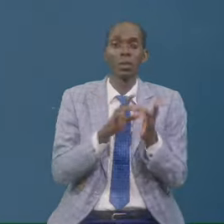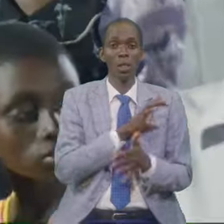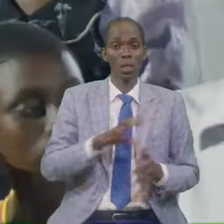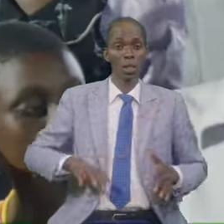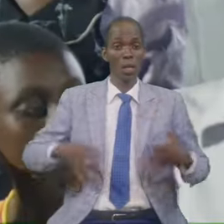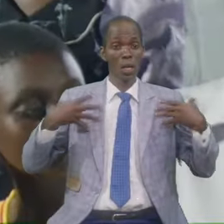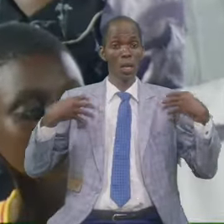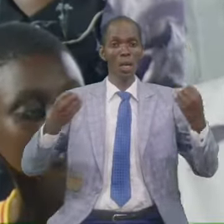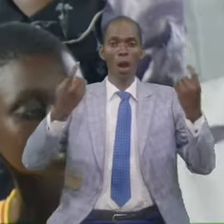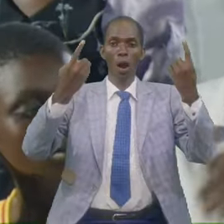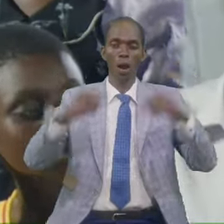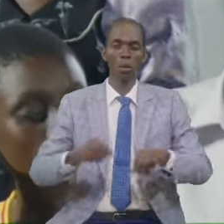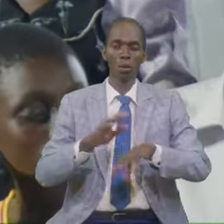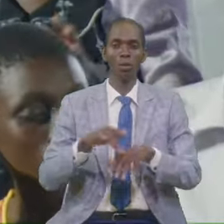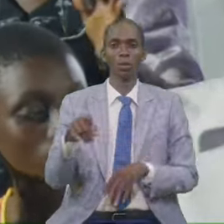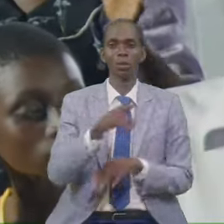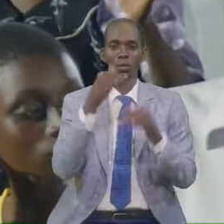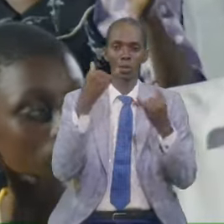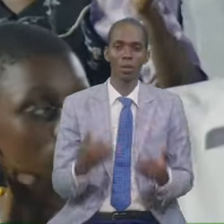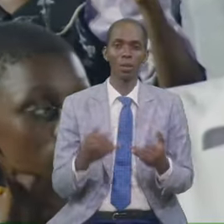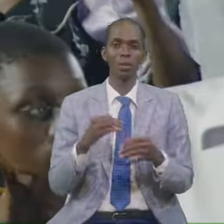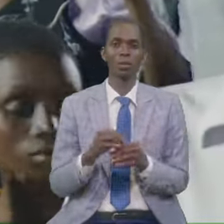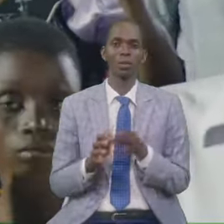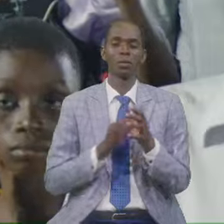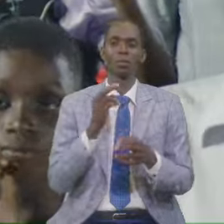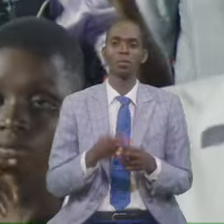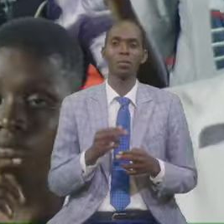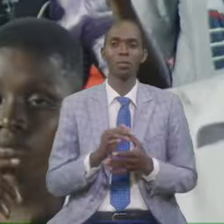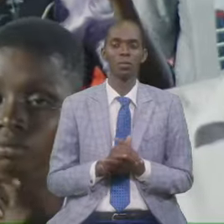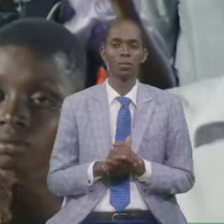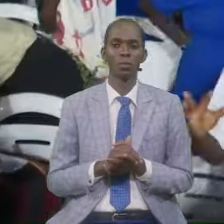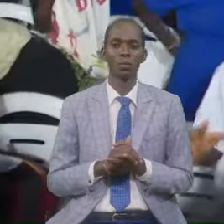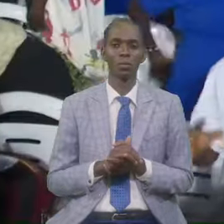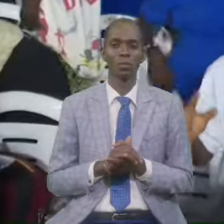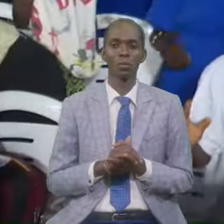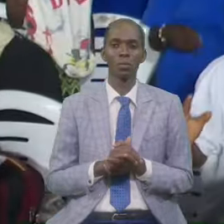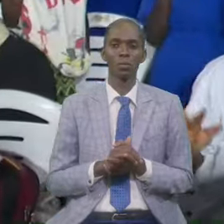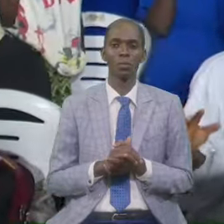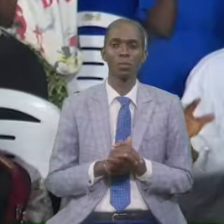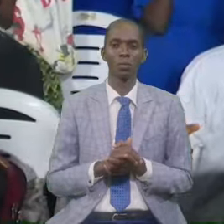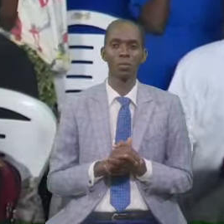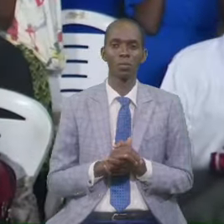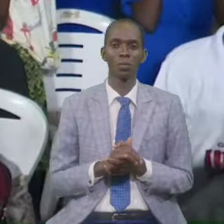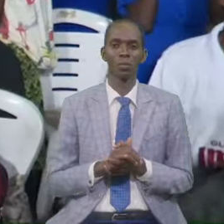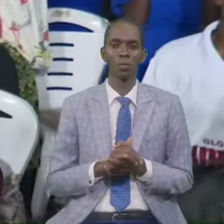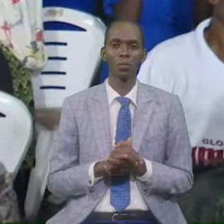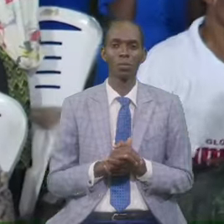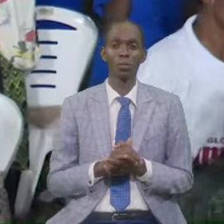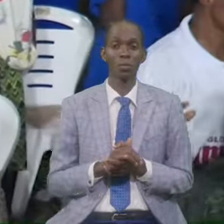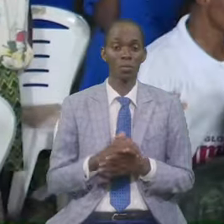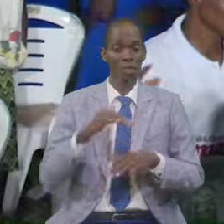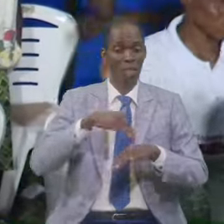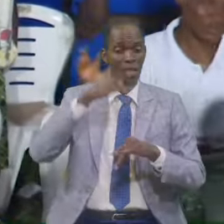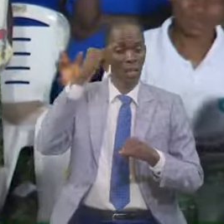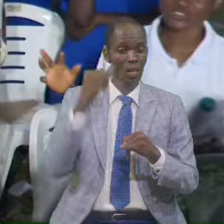now. యేసు యొక్క హెచ్చించబడ్డ నామాన్ని మనం ఉద్ఘాటిస్తూ ఉండగా స్వస్థత ఈ రాత్రి మీ యొద్దకు వచ్చును. At the end of the prayer, ప్రార్థన